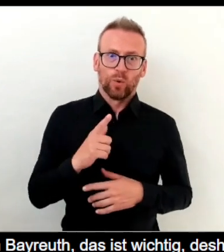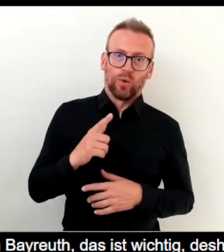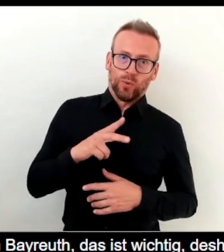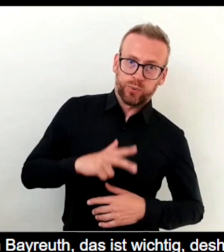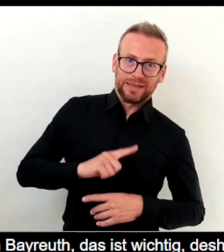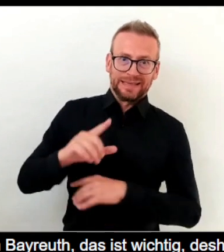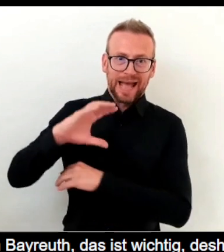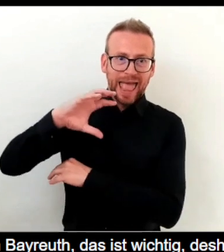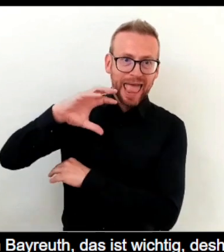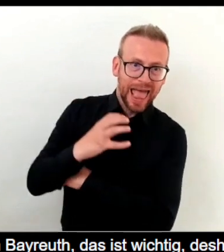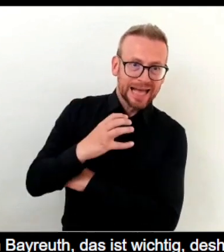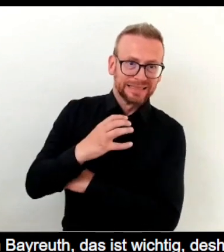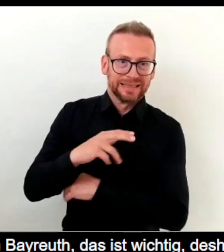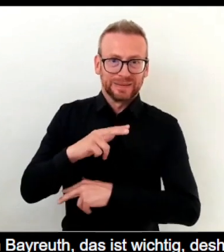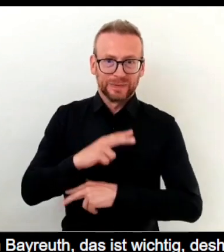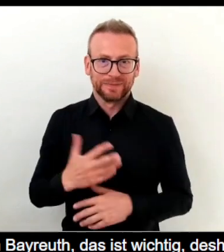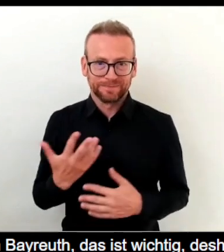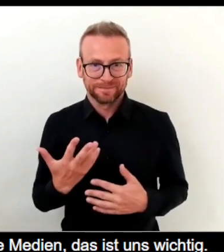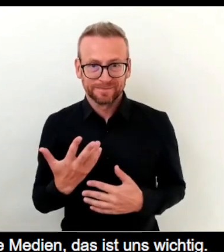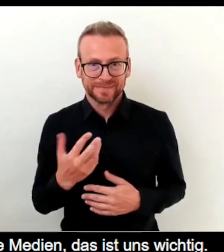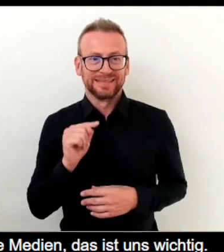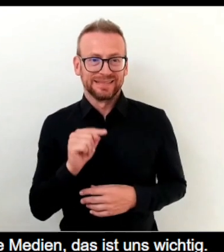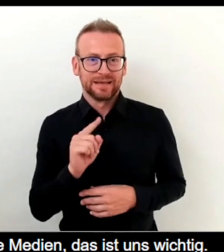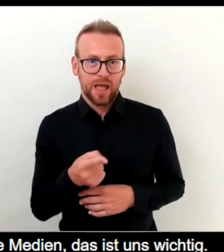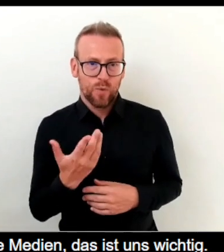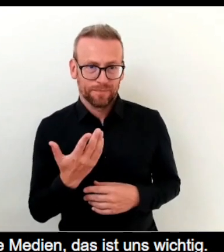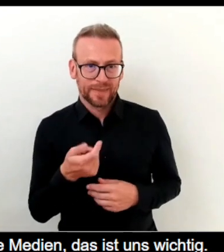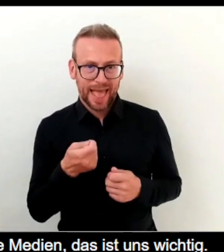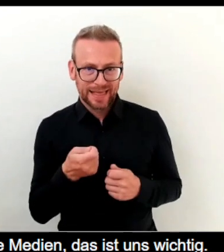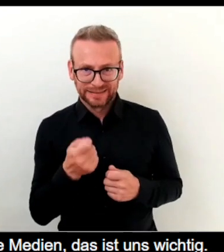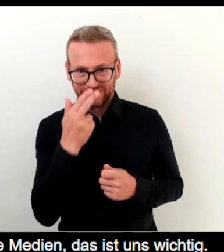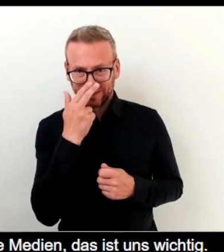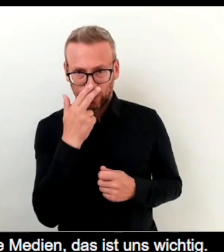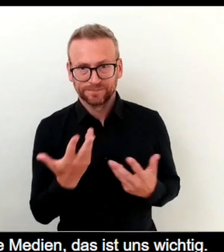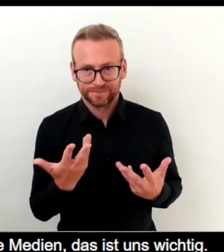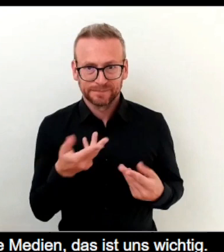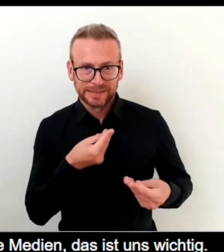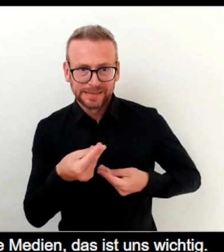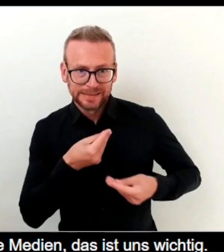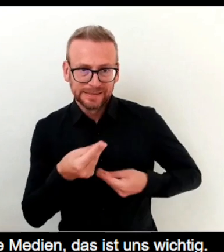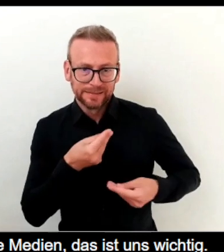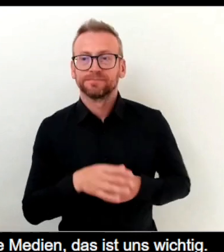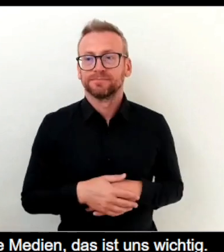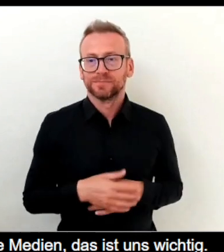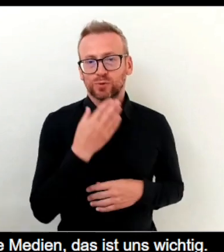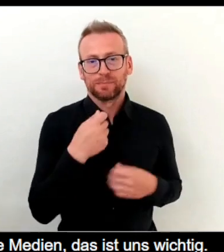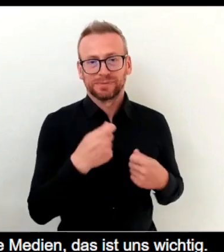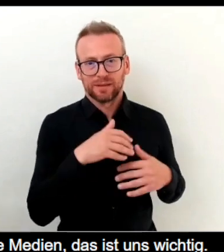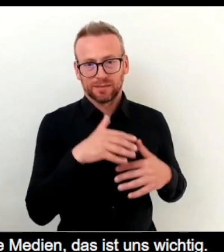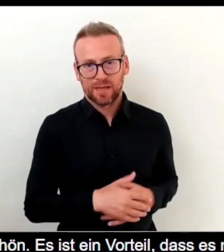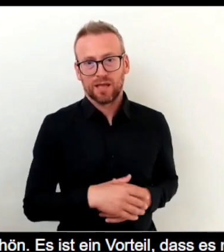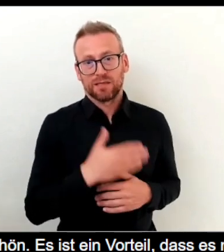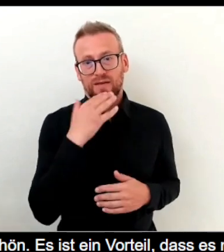Dankeschön. Frau Präsidentin, zu Ihren Eingangsworten nochmal zurückkommen, wo Sie über die Regionen gesprochen haben. Da ist ja auf der einen Seite